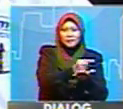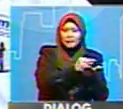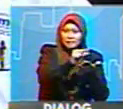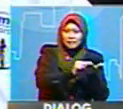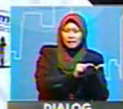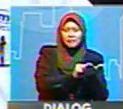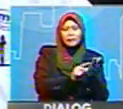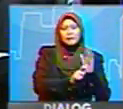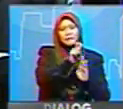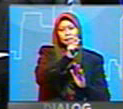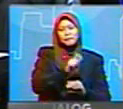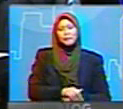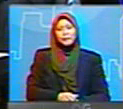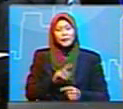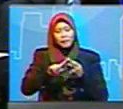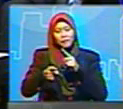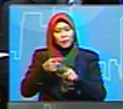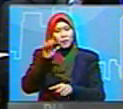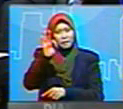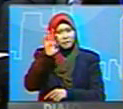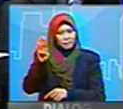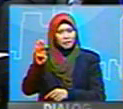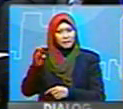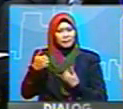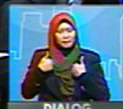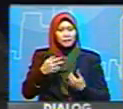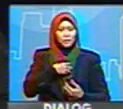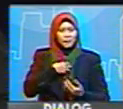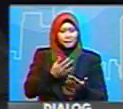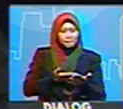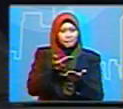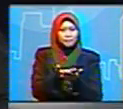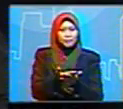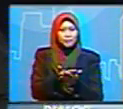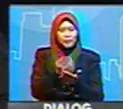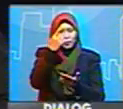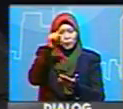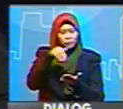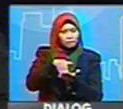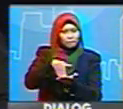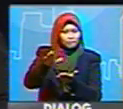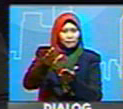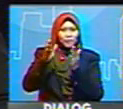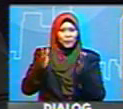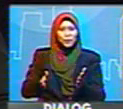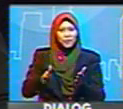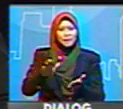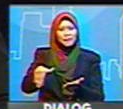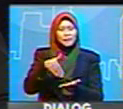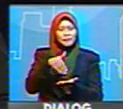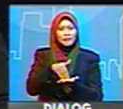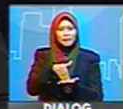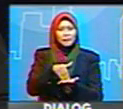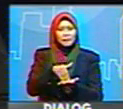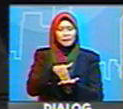baik Datuk Seri rakan-rakan Facebook juga terus memberikan komen tentang tajuk kita pada malam ini perangi orang Tengah dan dinyatakan juga